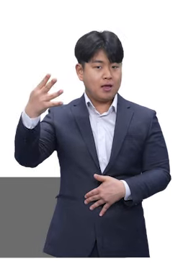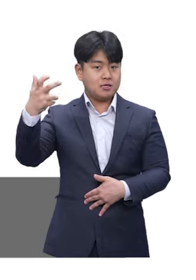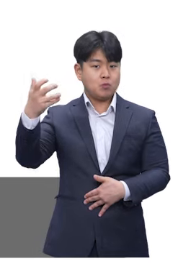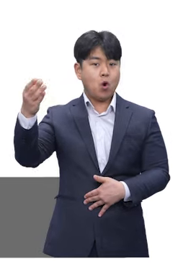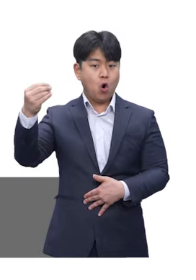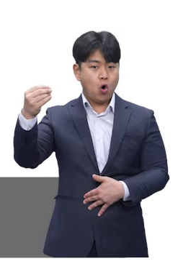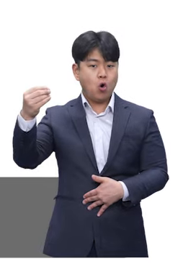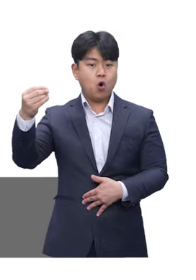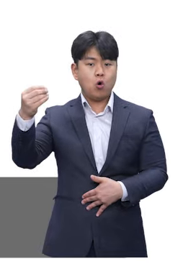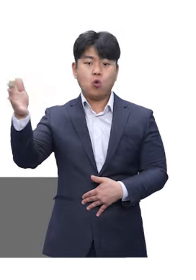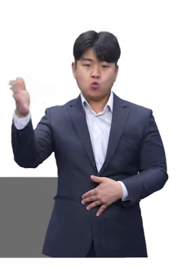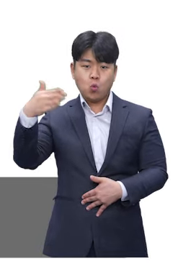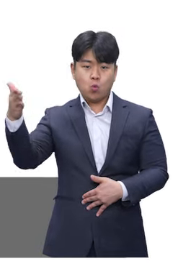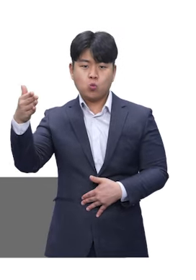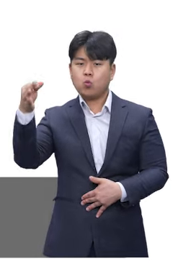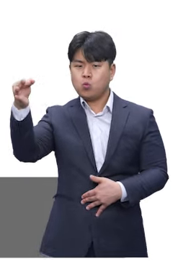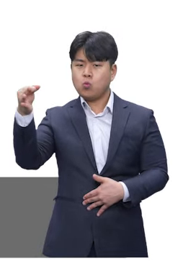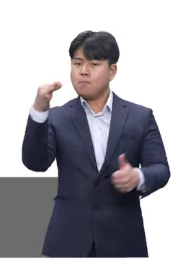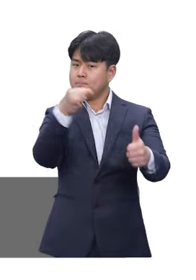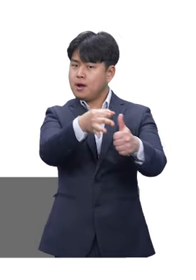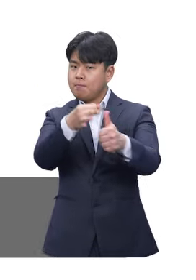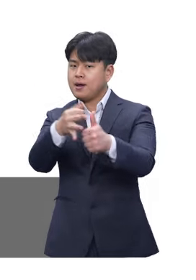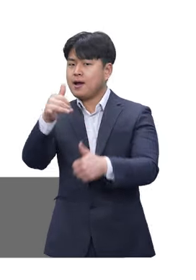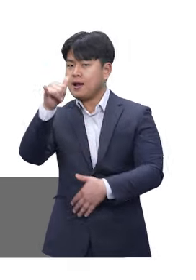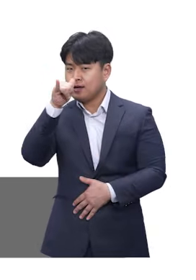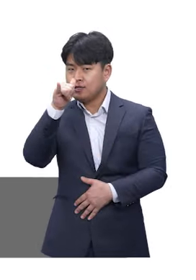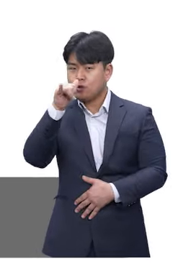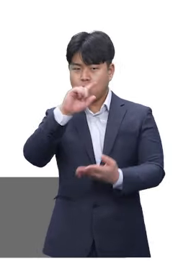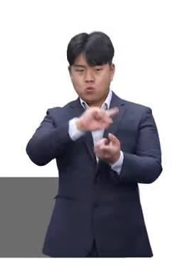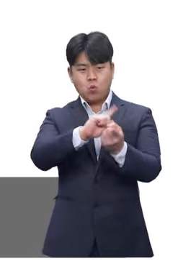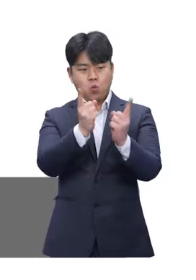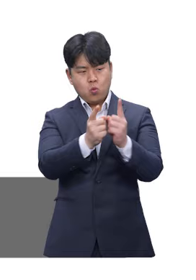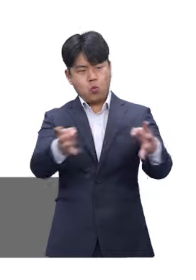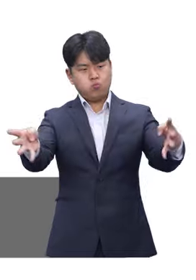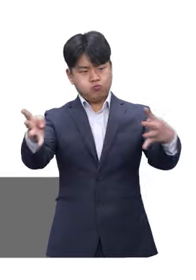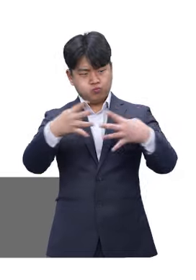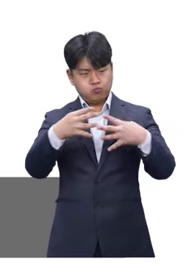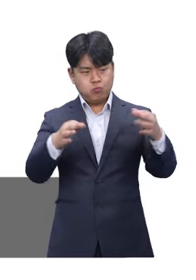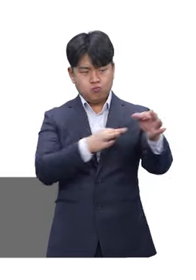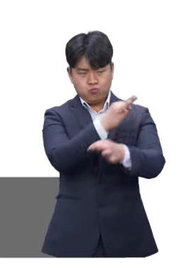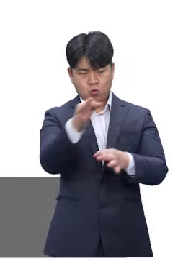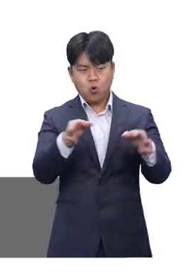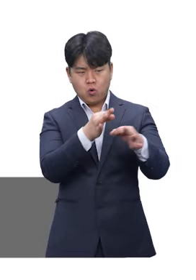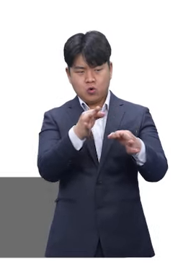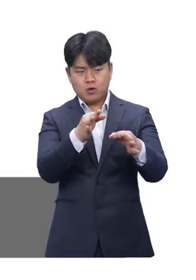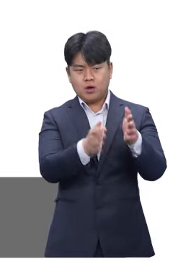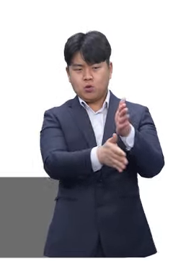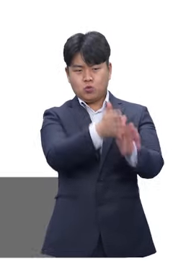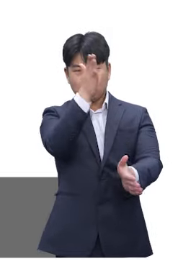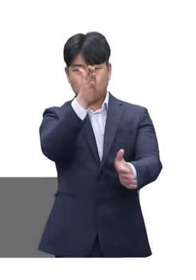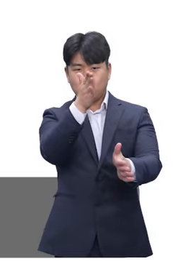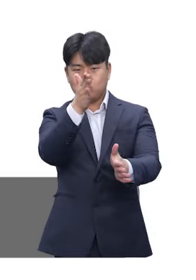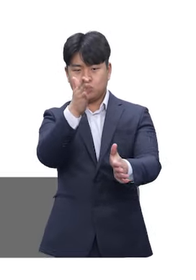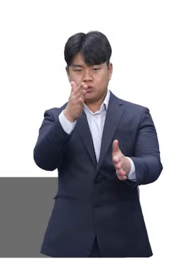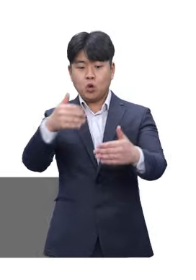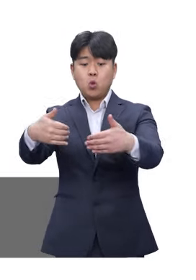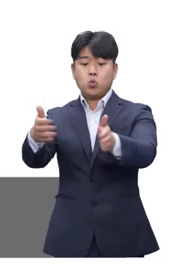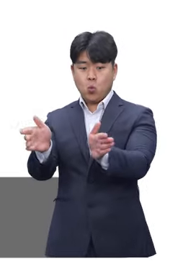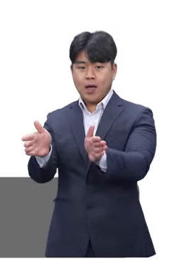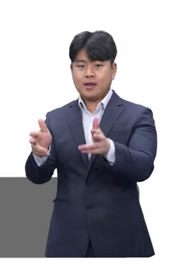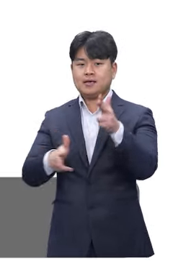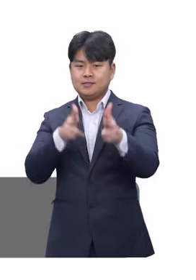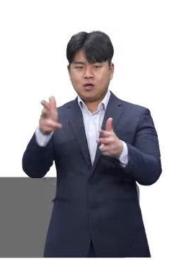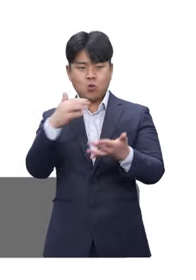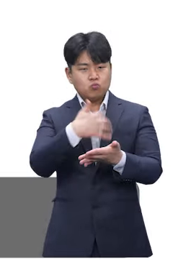원의 예산을 편성했는데요. 미래교육협력지구 부속합의에는 경제금융교육, 학생 동아리 사업 등